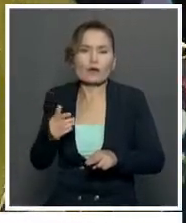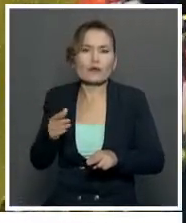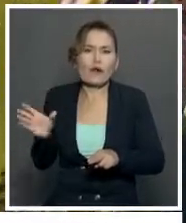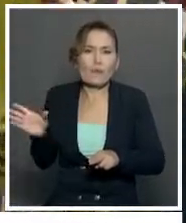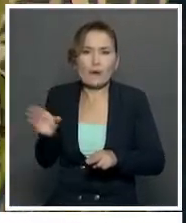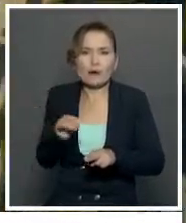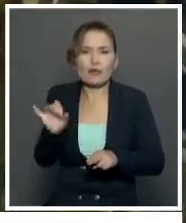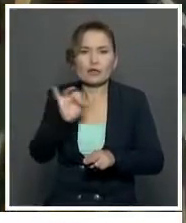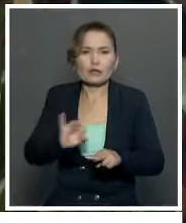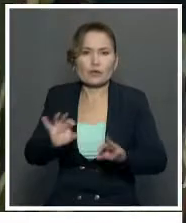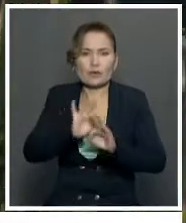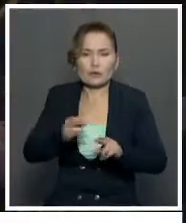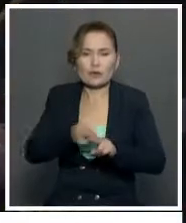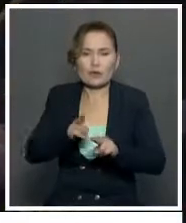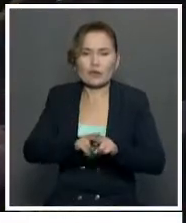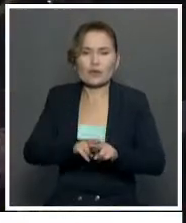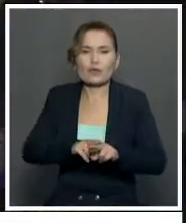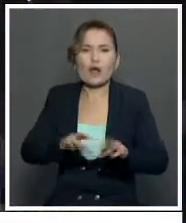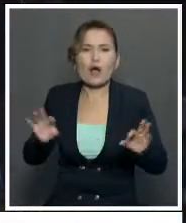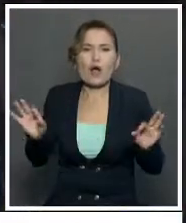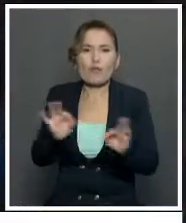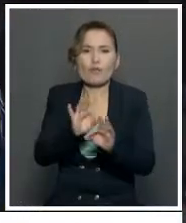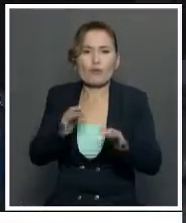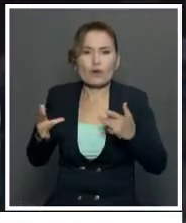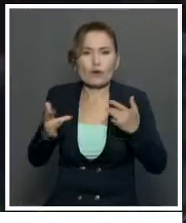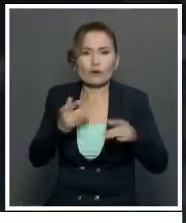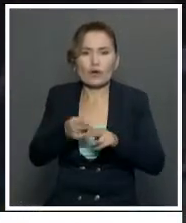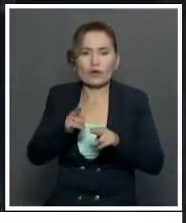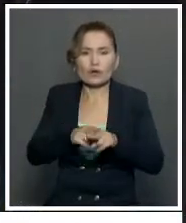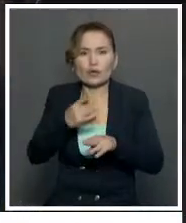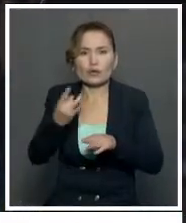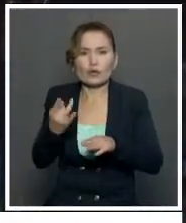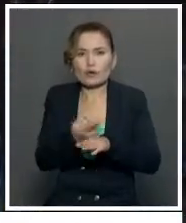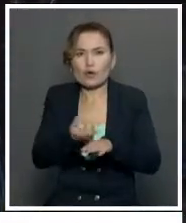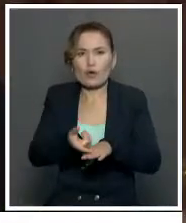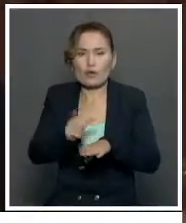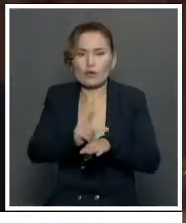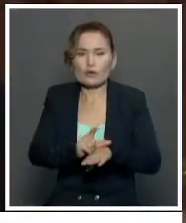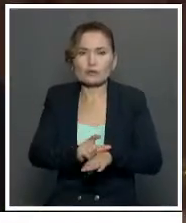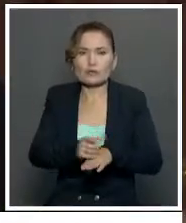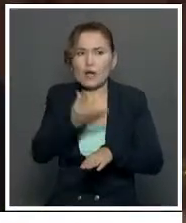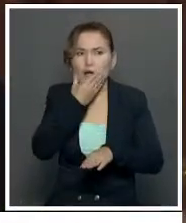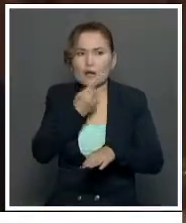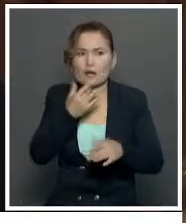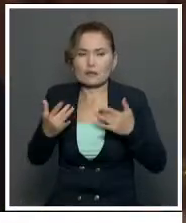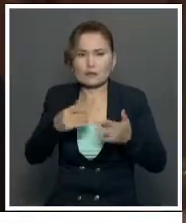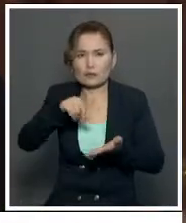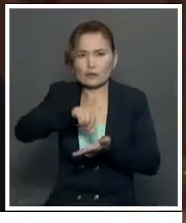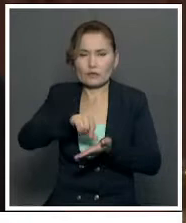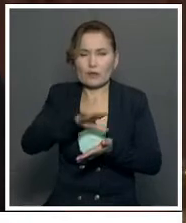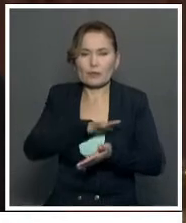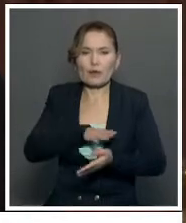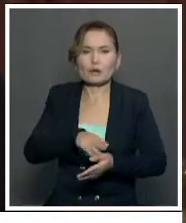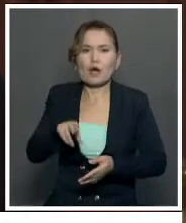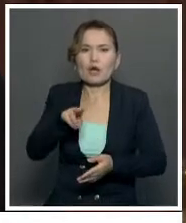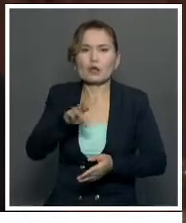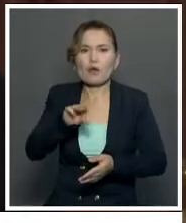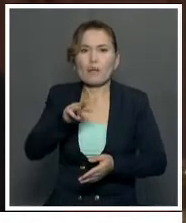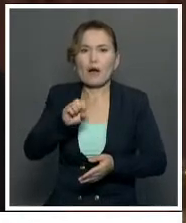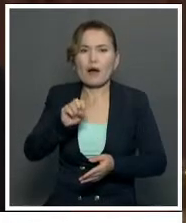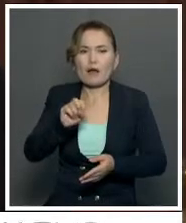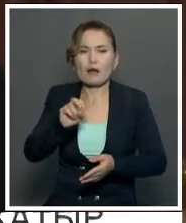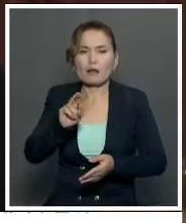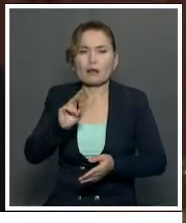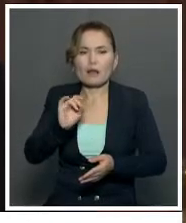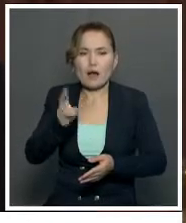бейнесі музыкалық академиялық өнер туындысында тұңғыш рет көрініс тауып отыр. Домалақ ананың даналығын көрсеткім